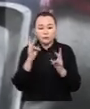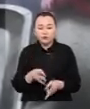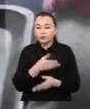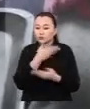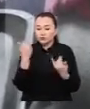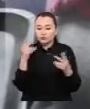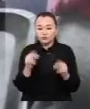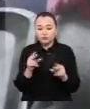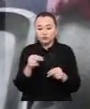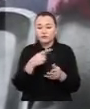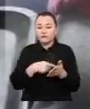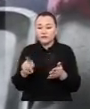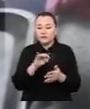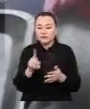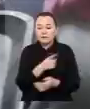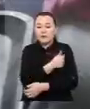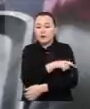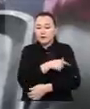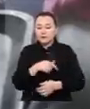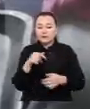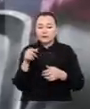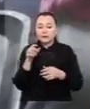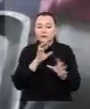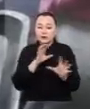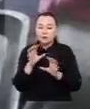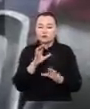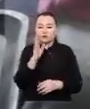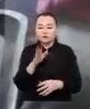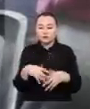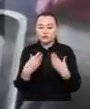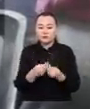пострадала, ее уже выписали из больницы. Заботиться о ней будет